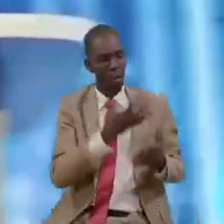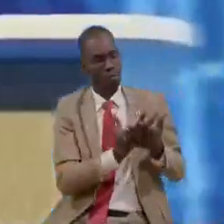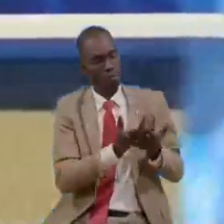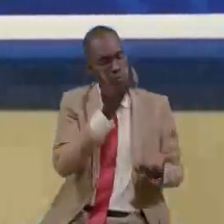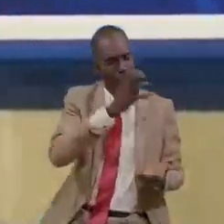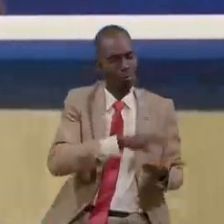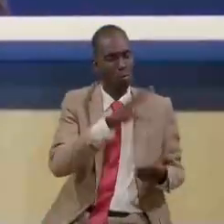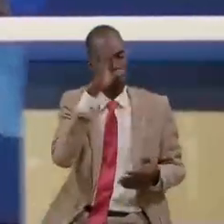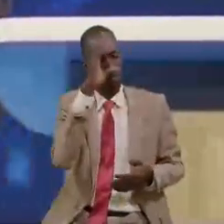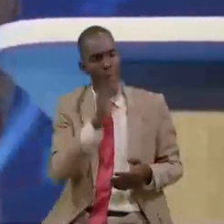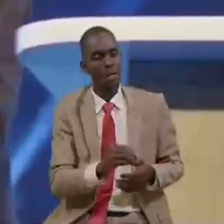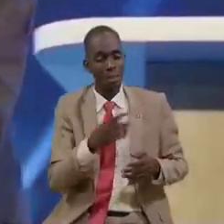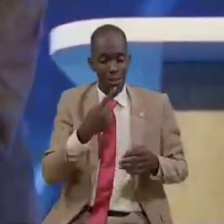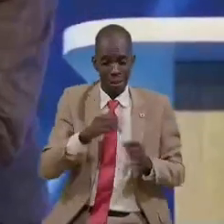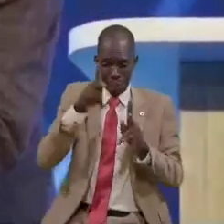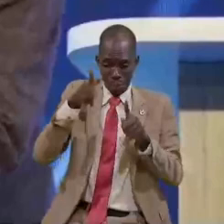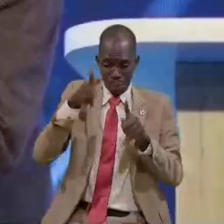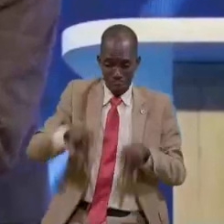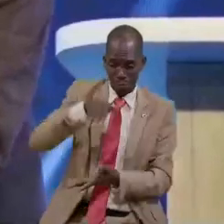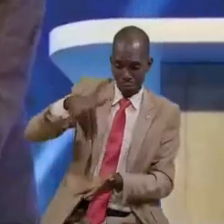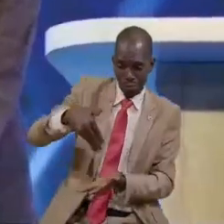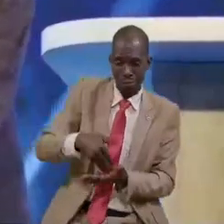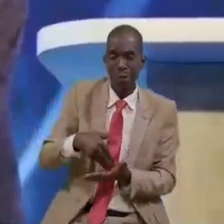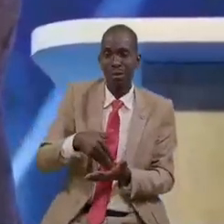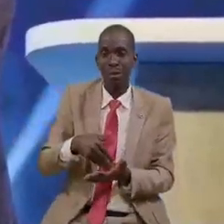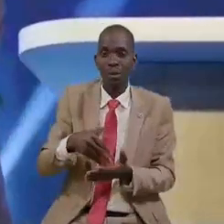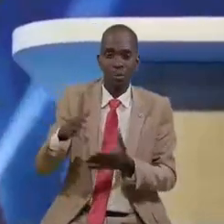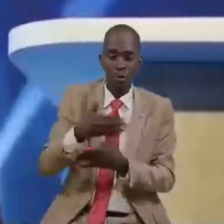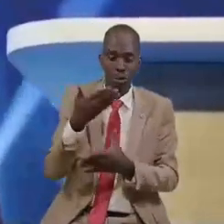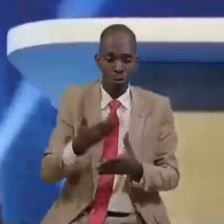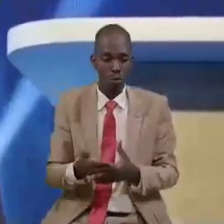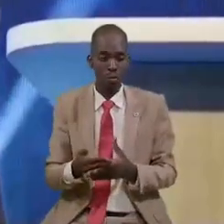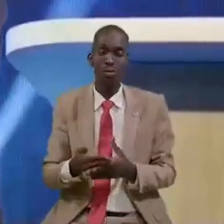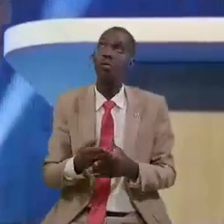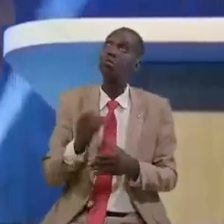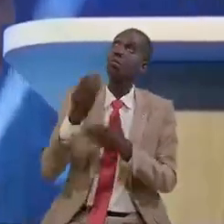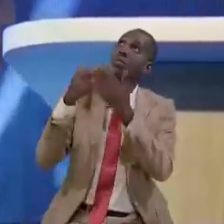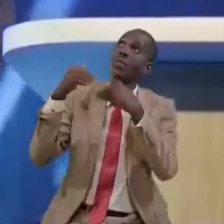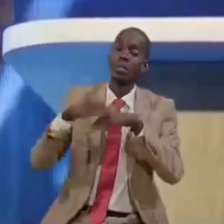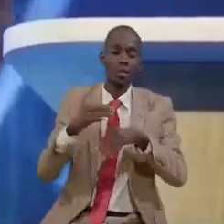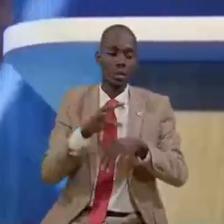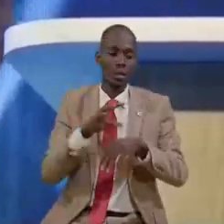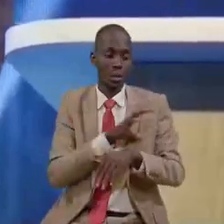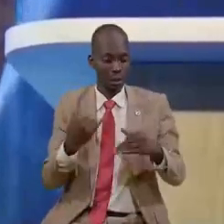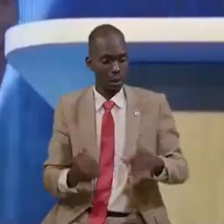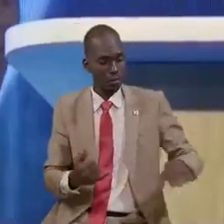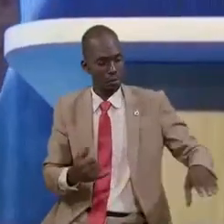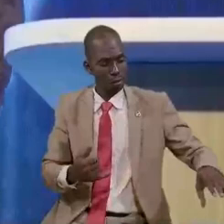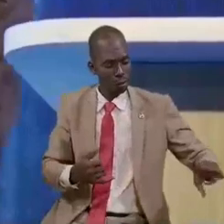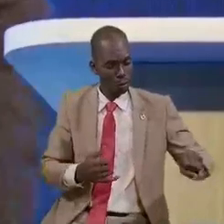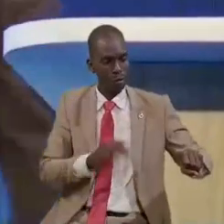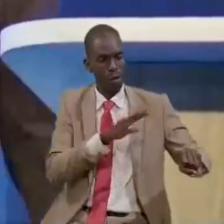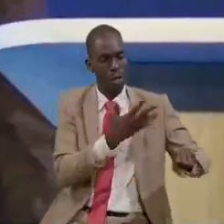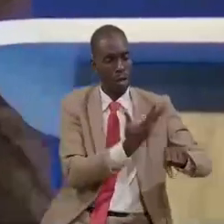la connexion entre Christ et vous, ouais, il tient votre main. Alors, il tient la main